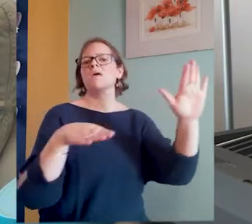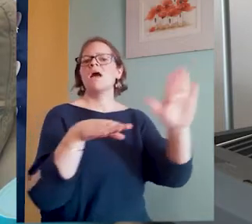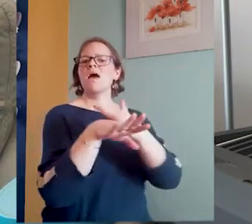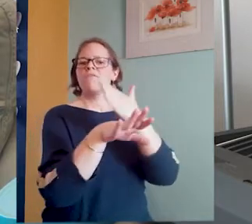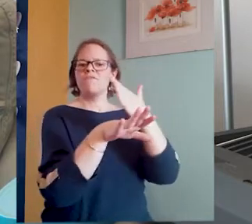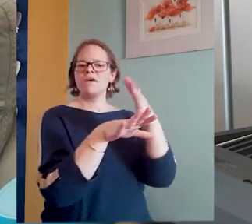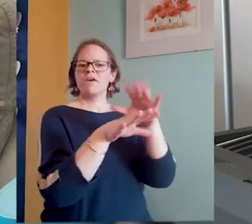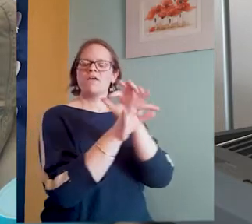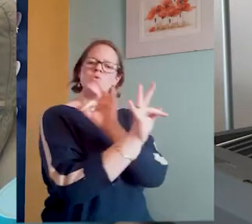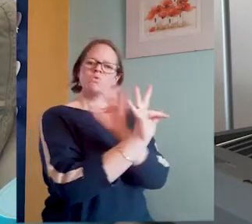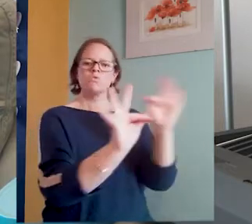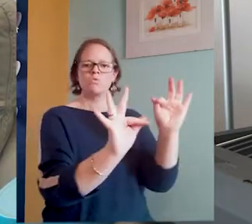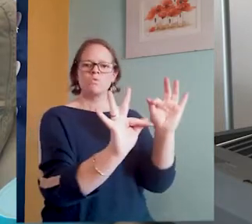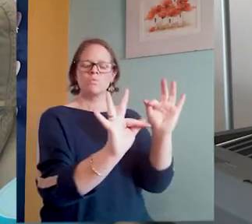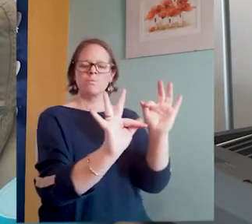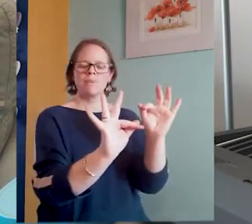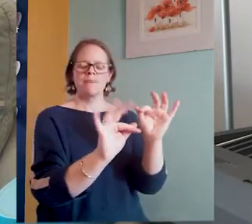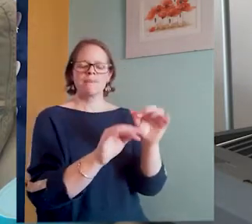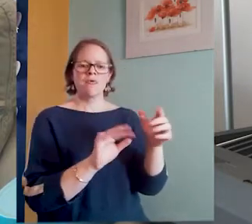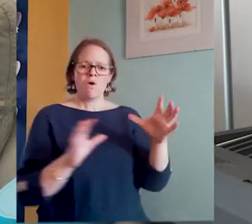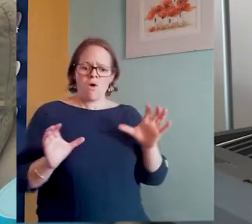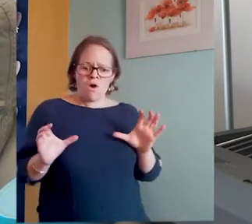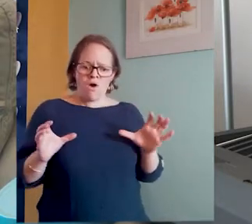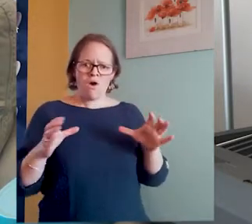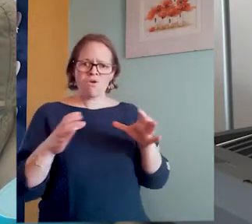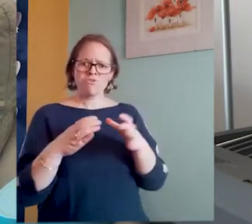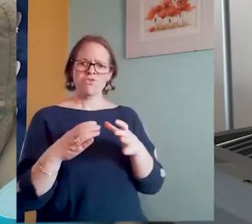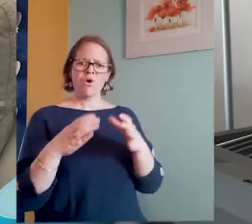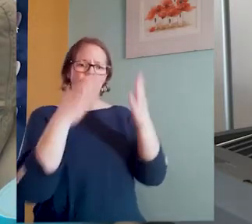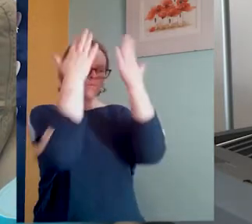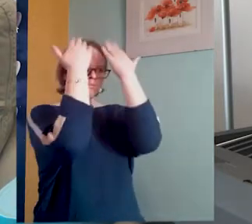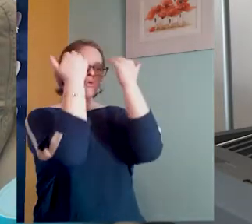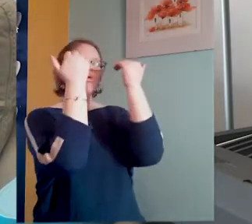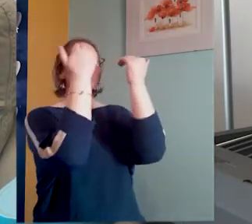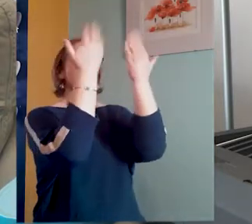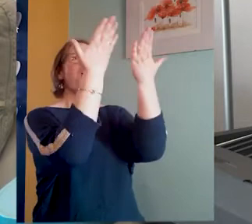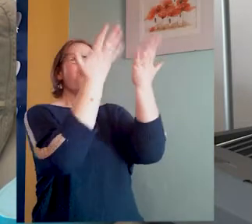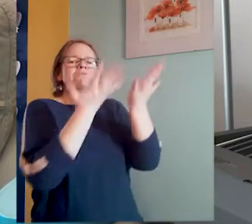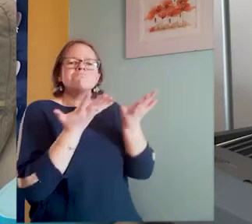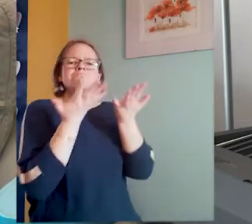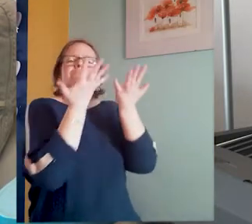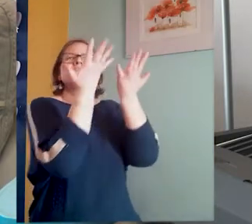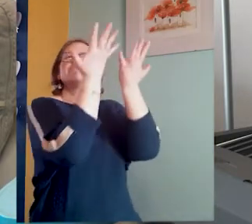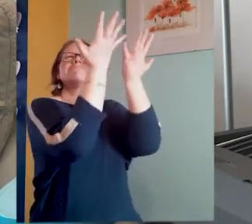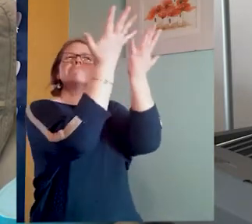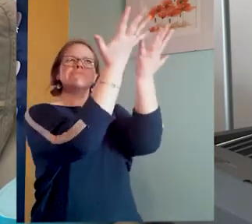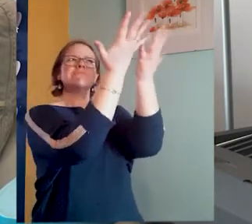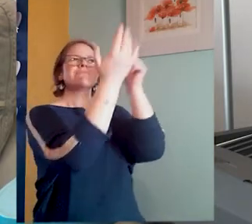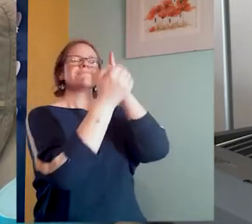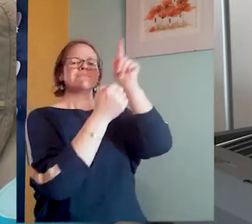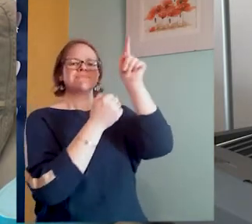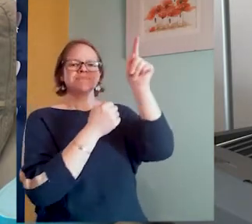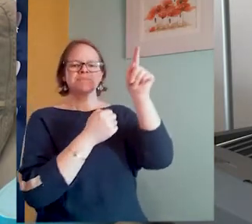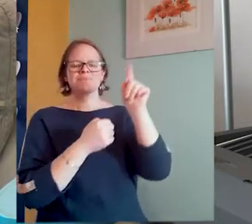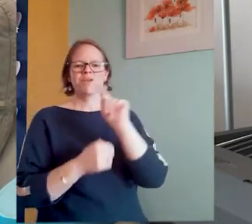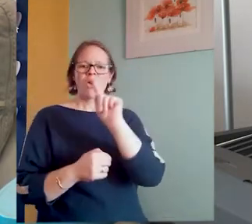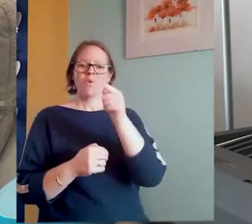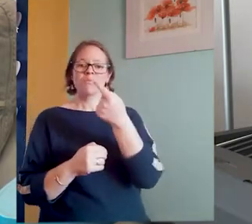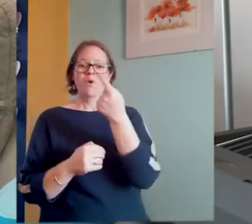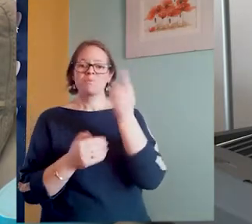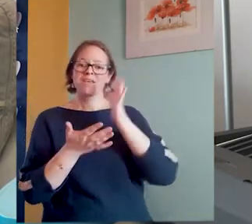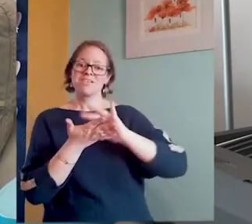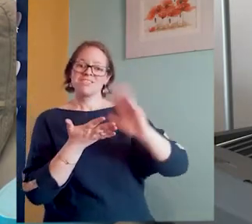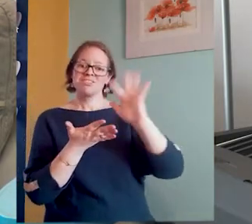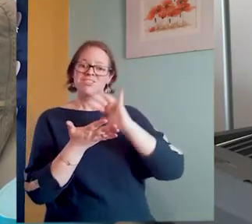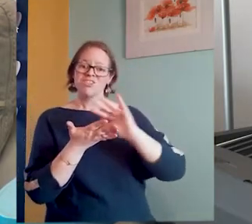une louange qui lui est due. Et comme premier chant, j'ai choisi ce chant qui dit « Je vois le pays promis,